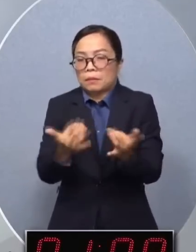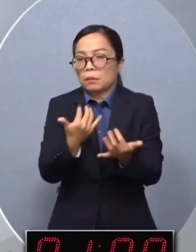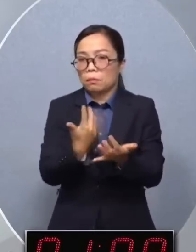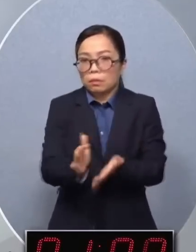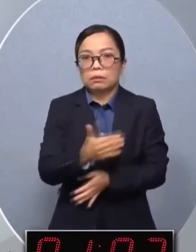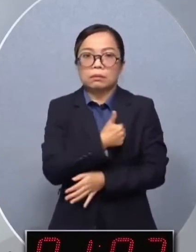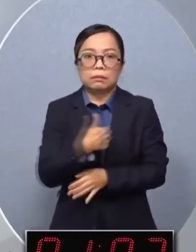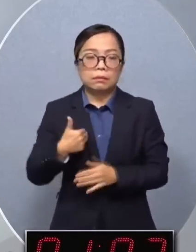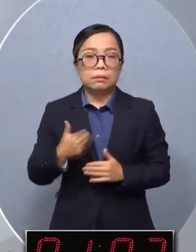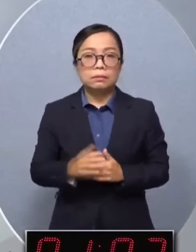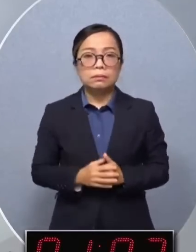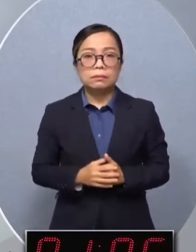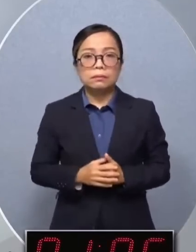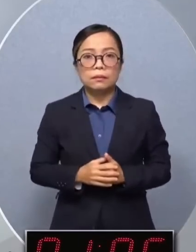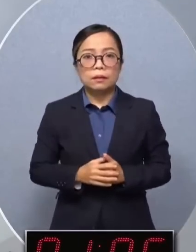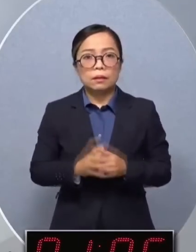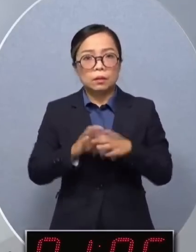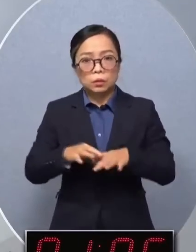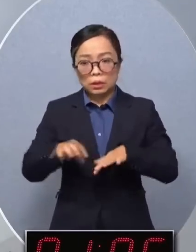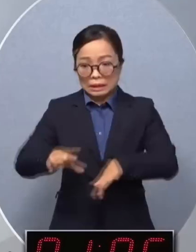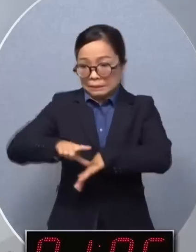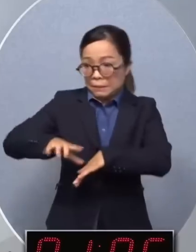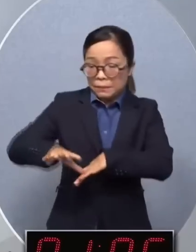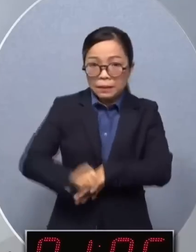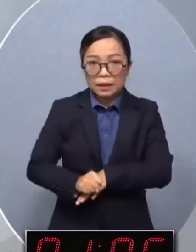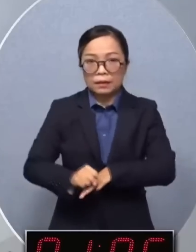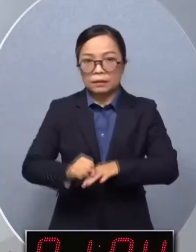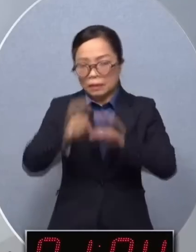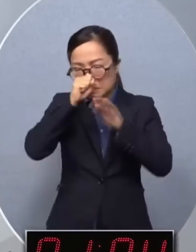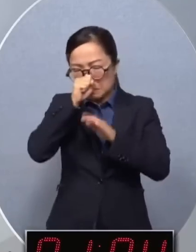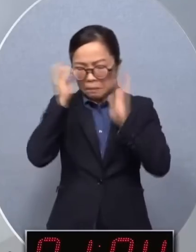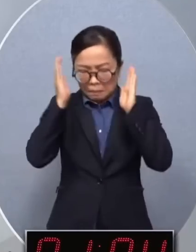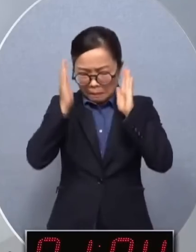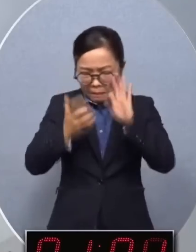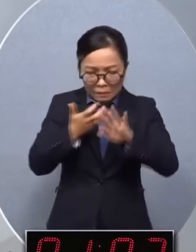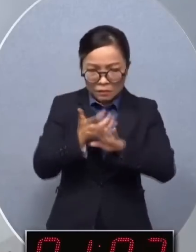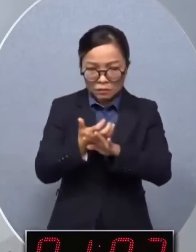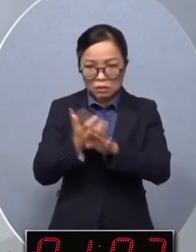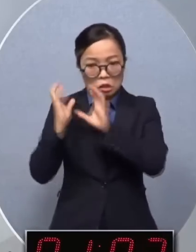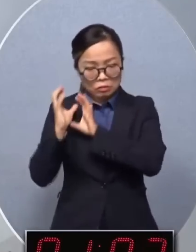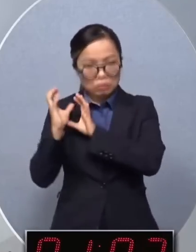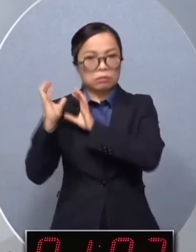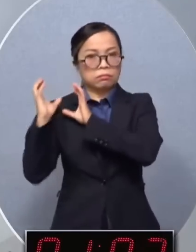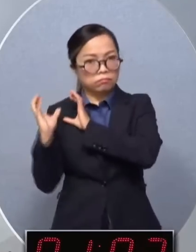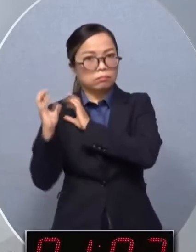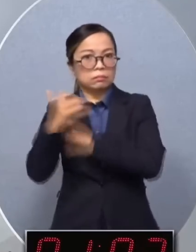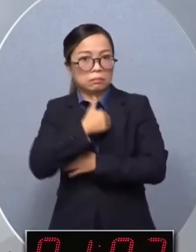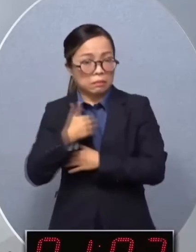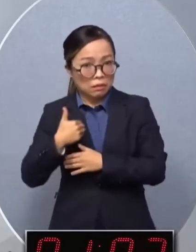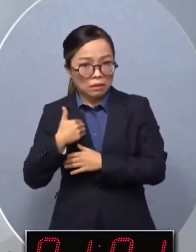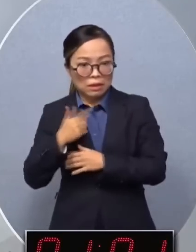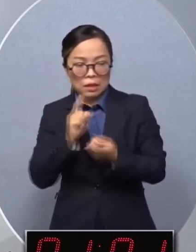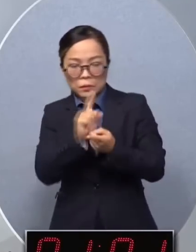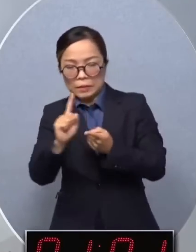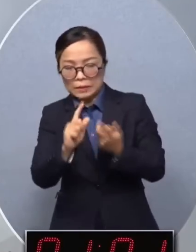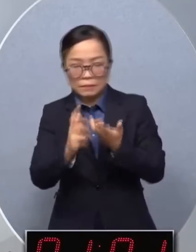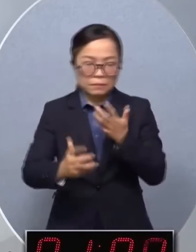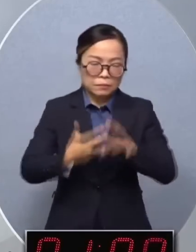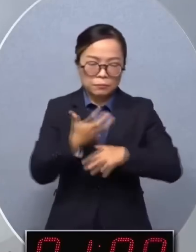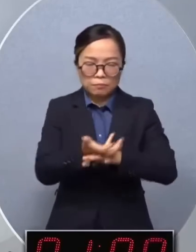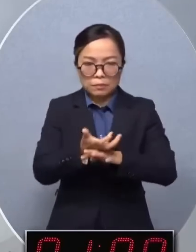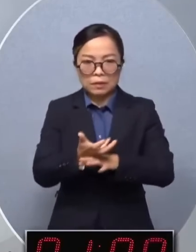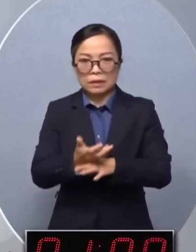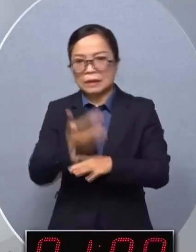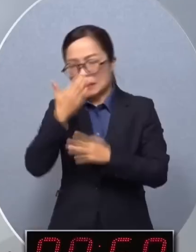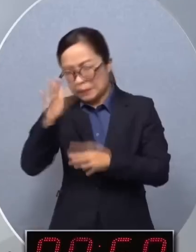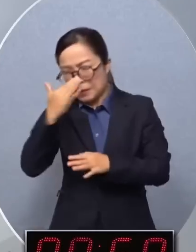解决所有的问题。所以把握当下，好好做事，承担责任，挑战，然后全力以赴，不计成